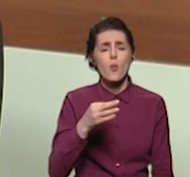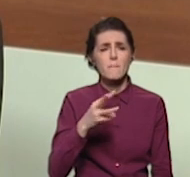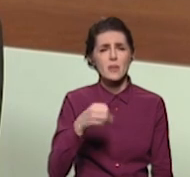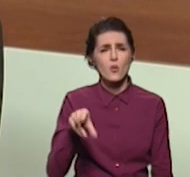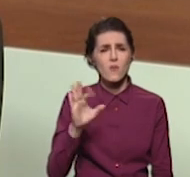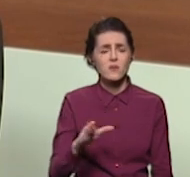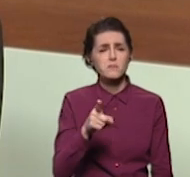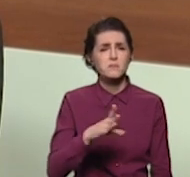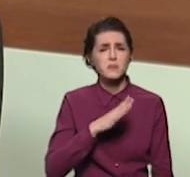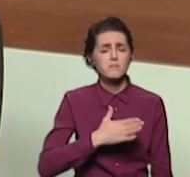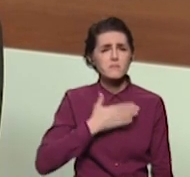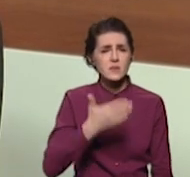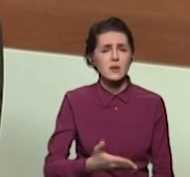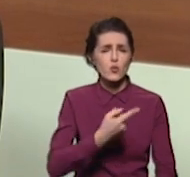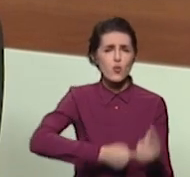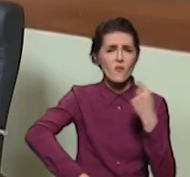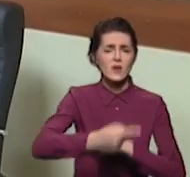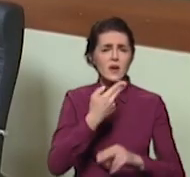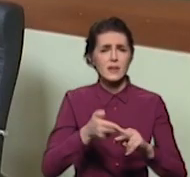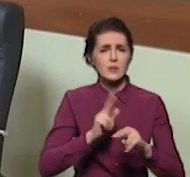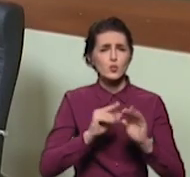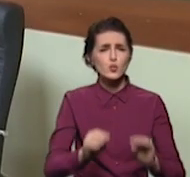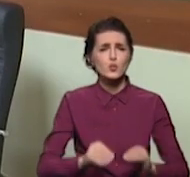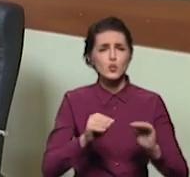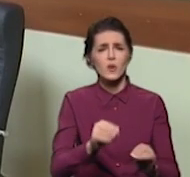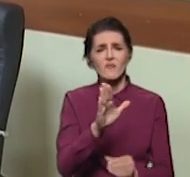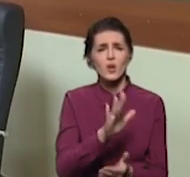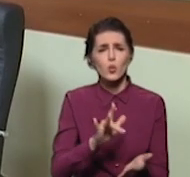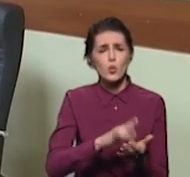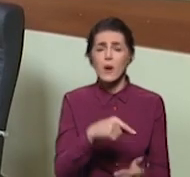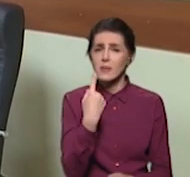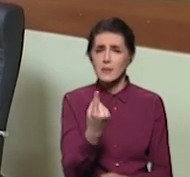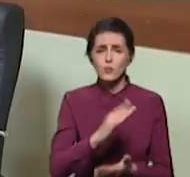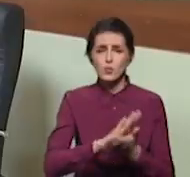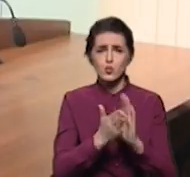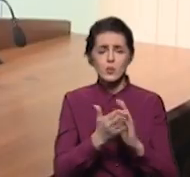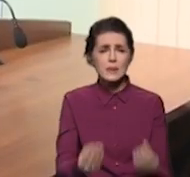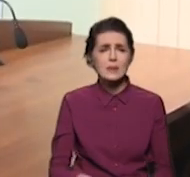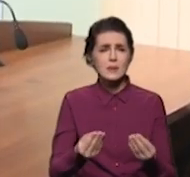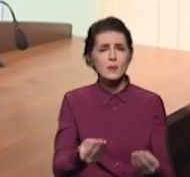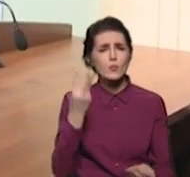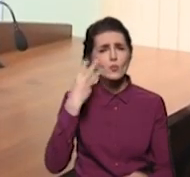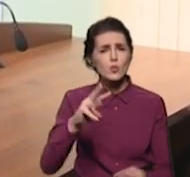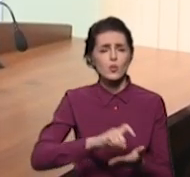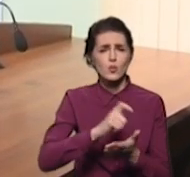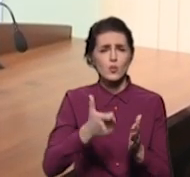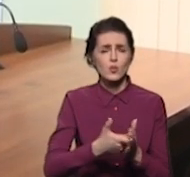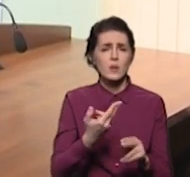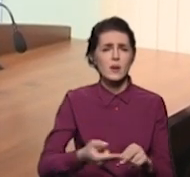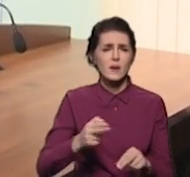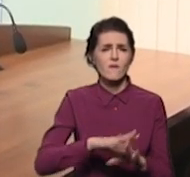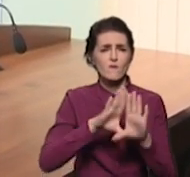він ініціював повернення цієї установи в місто. Однією з умов було надання сучасного приміщення, яке